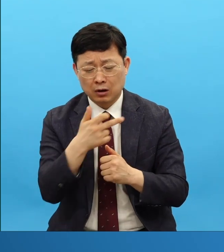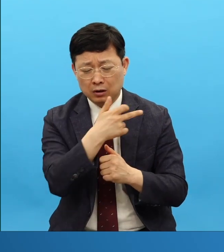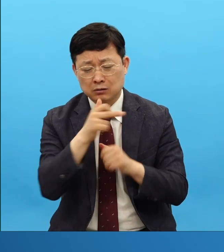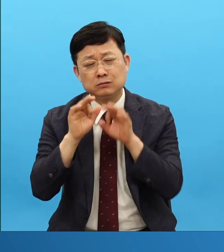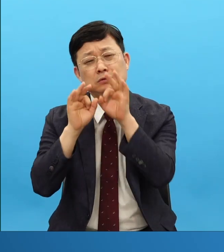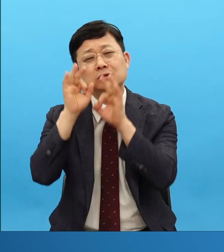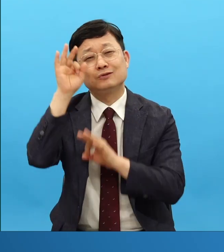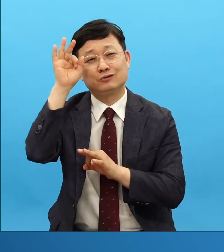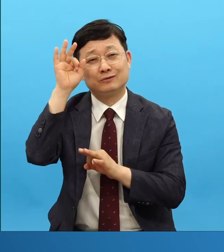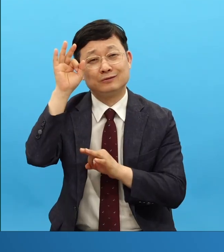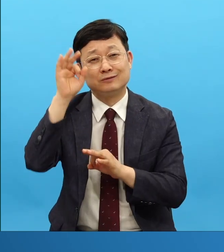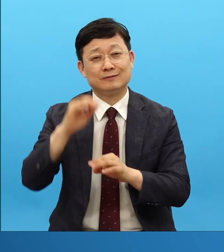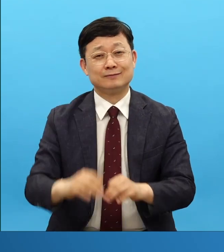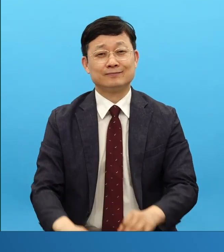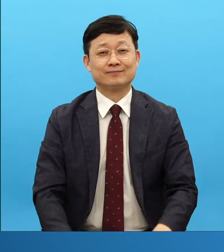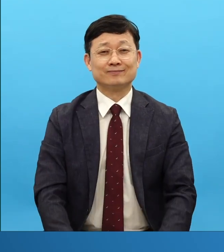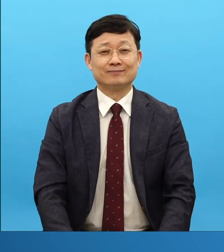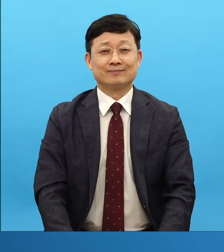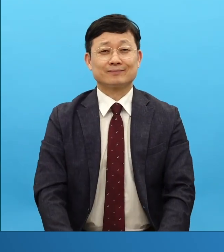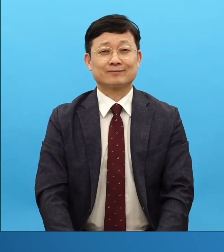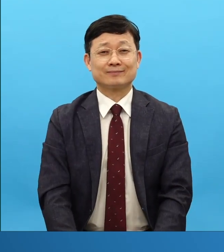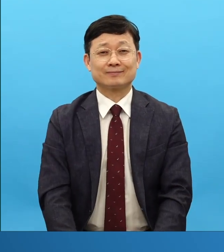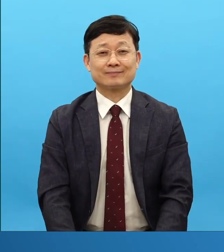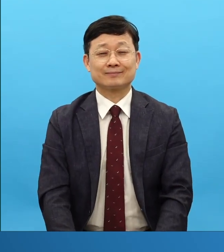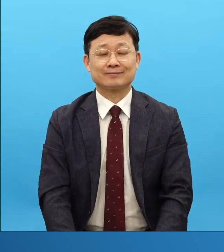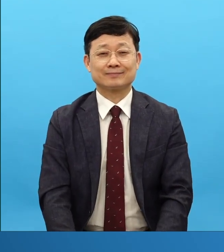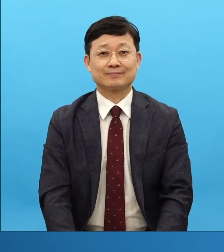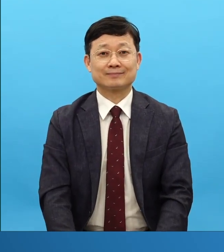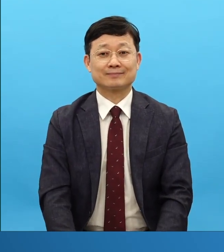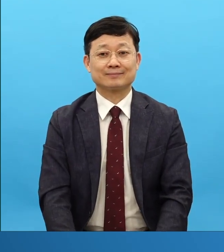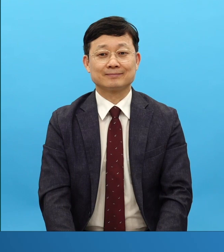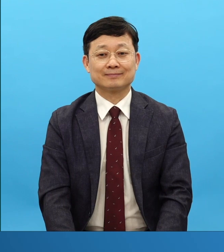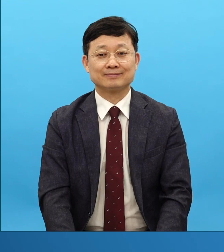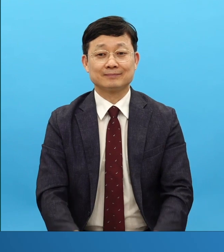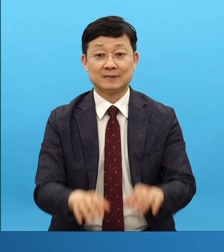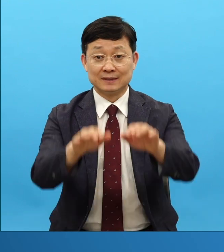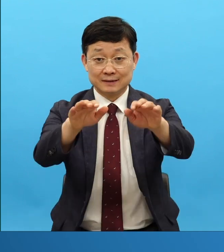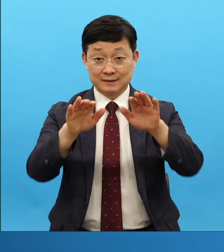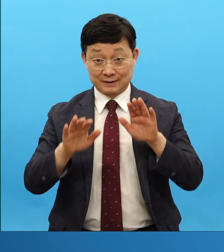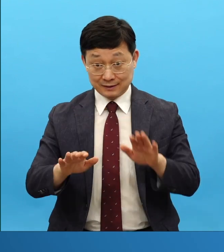a multi-ethnic baptism in your church, that is a big mistake. 지금 우리